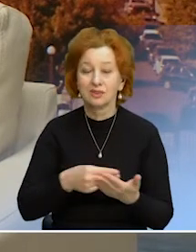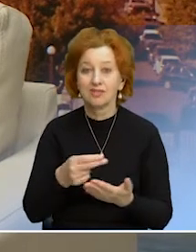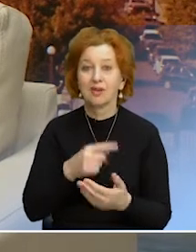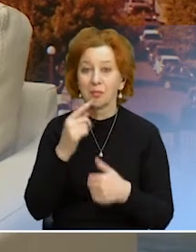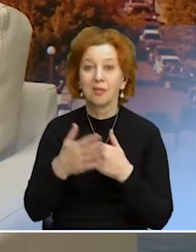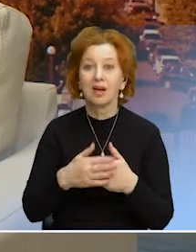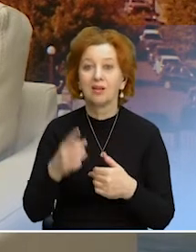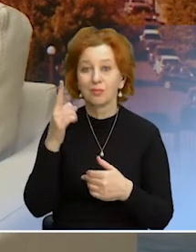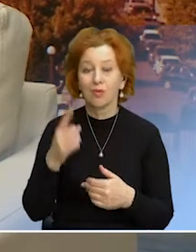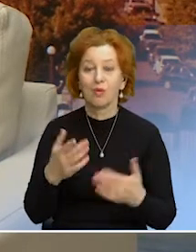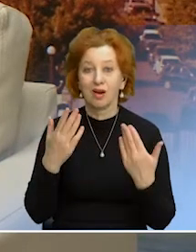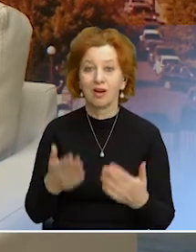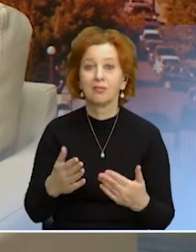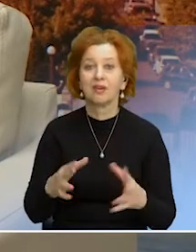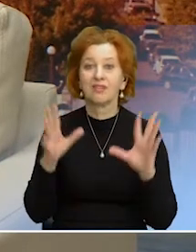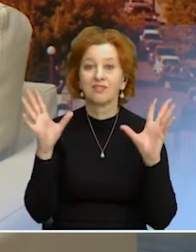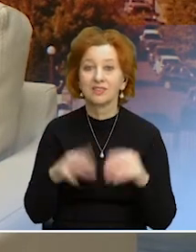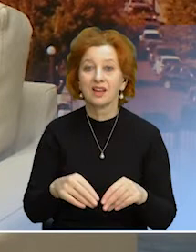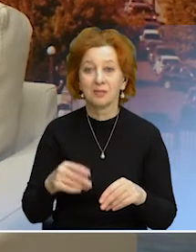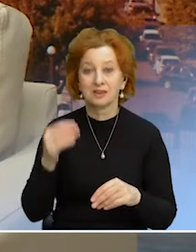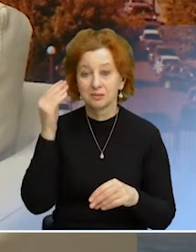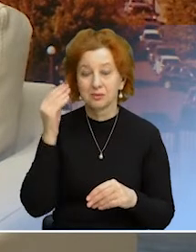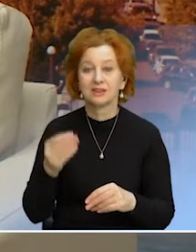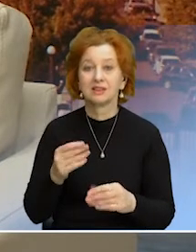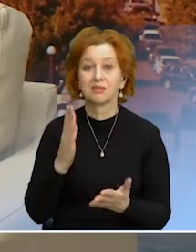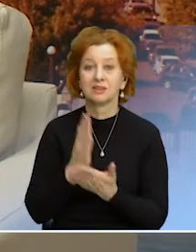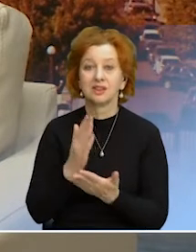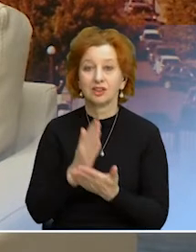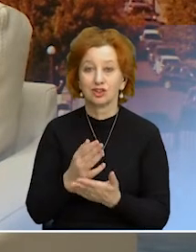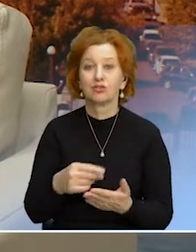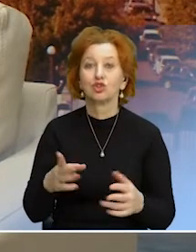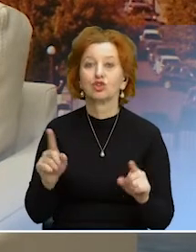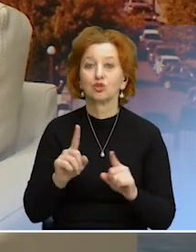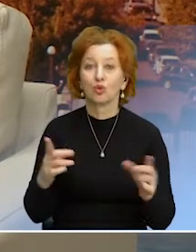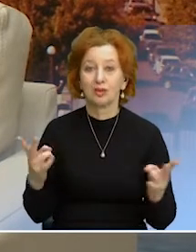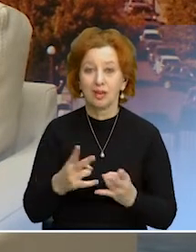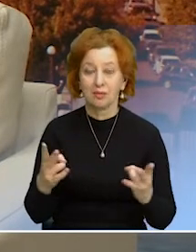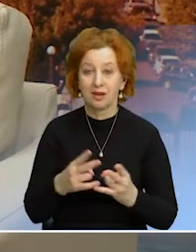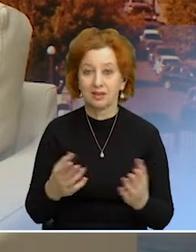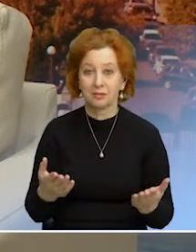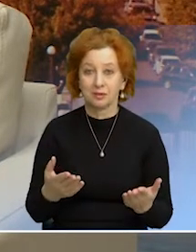передана Богом уже с теми смыслами содержательными, которые необходимы.